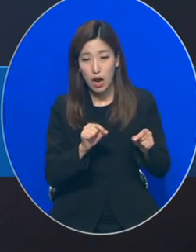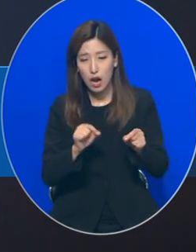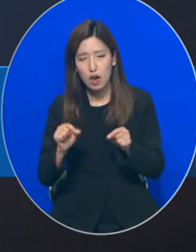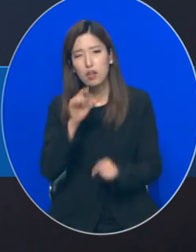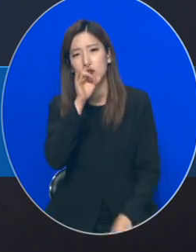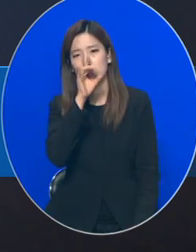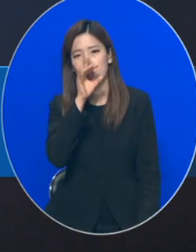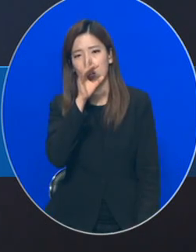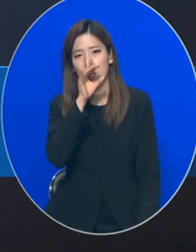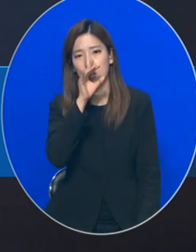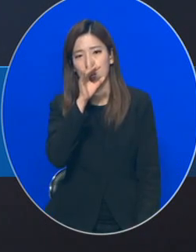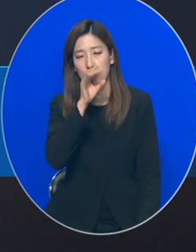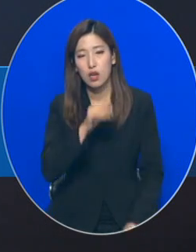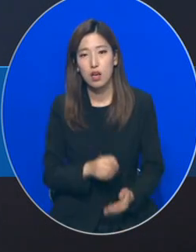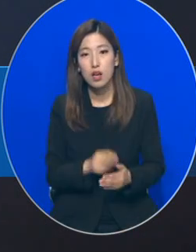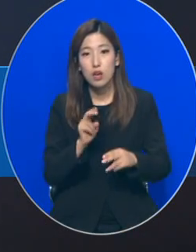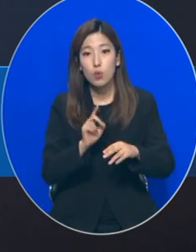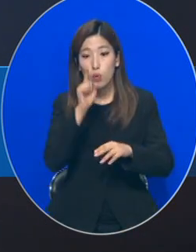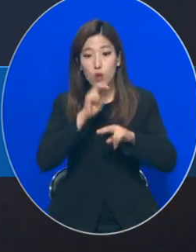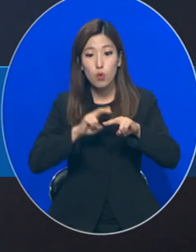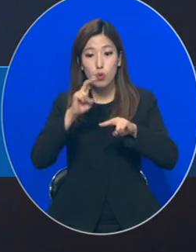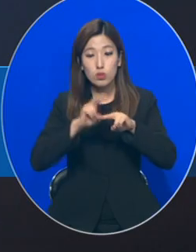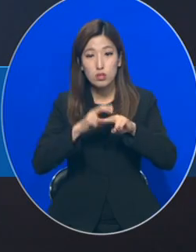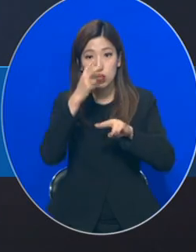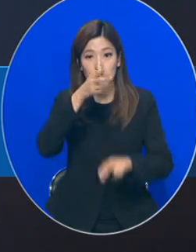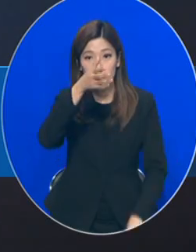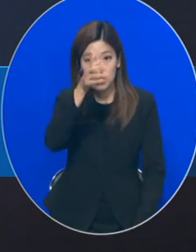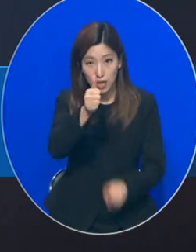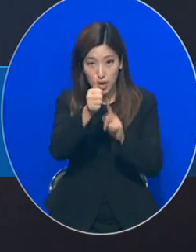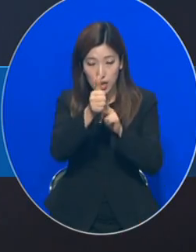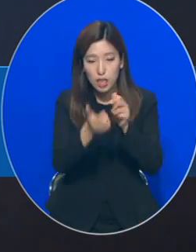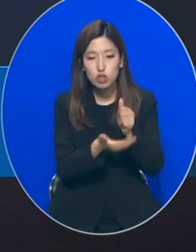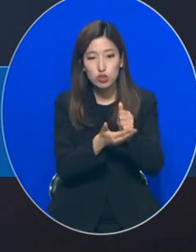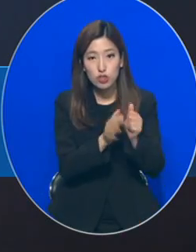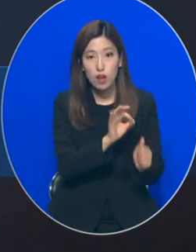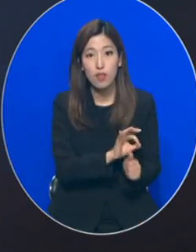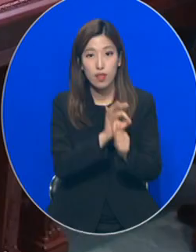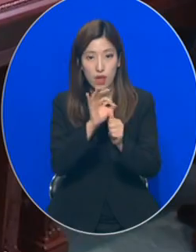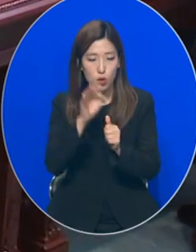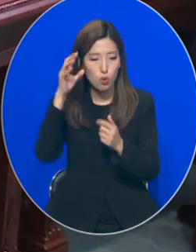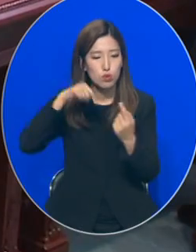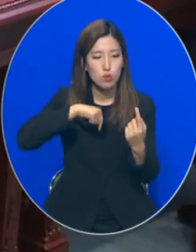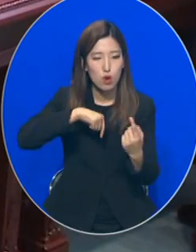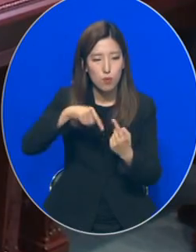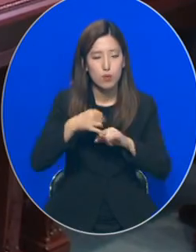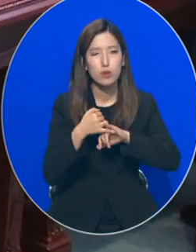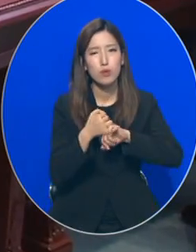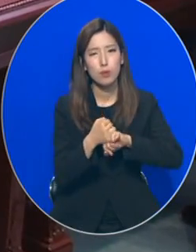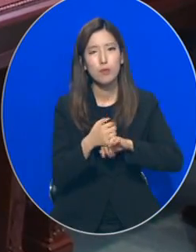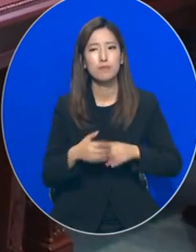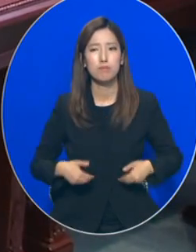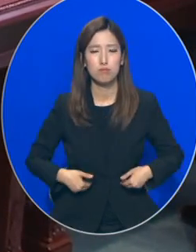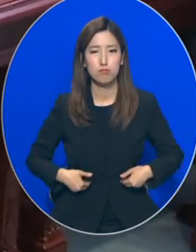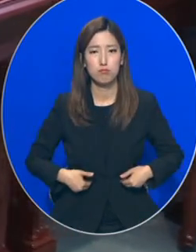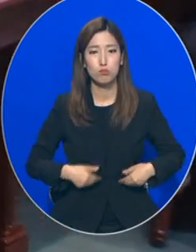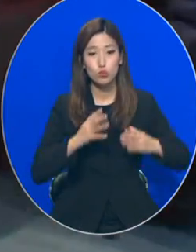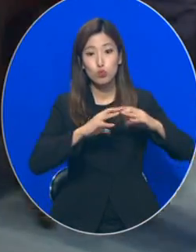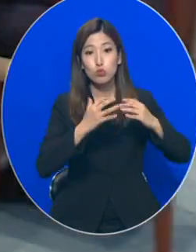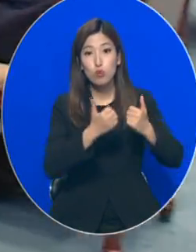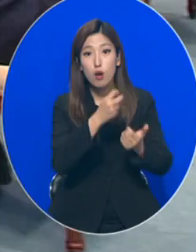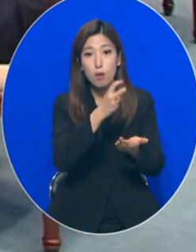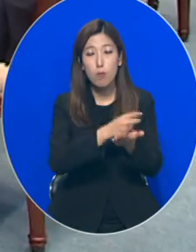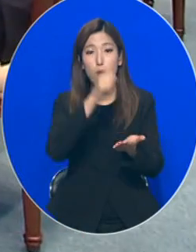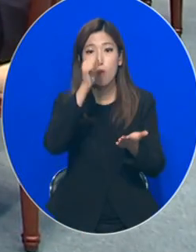추천과 인사청문회를 기한 안에 열어주실 것을 당부드립니다. 국회가 스스로 법에 정한 절차에